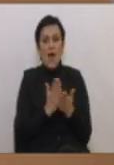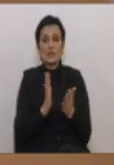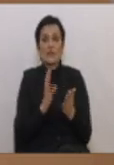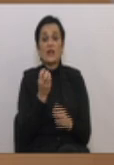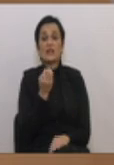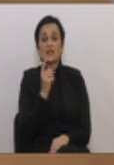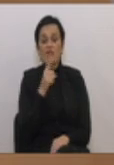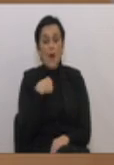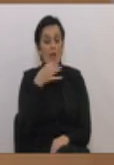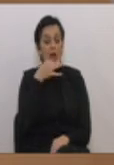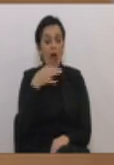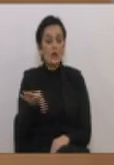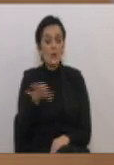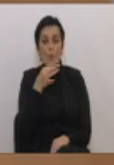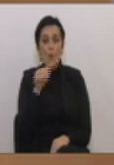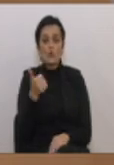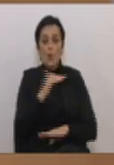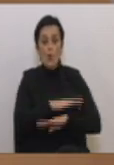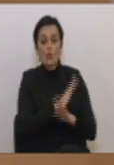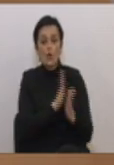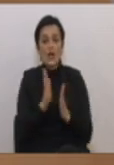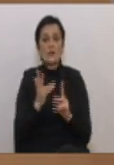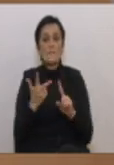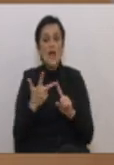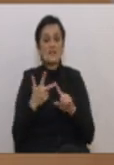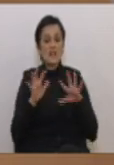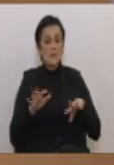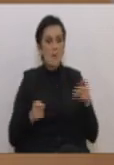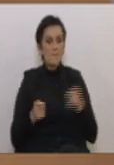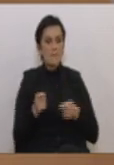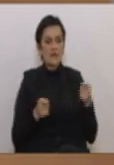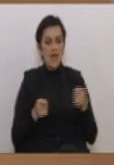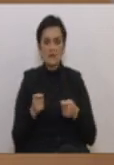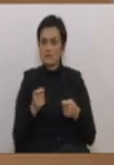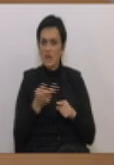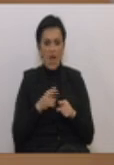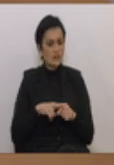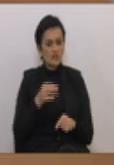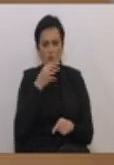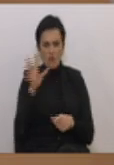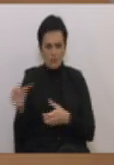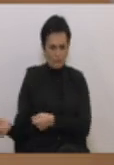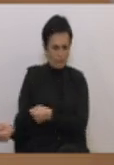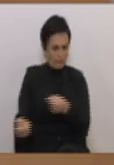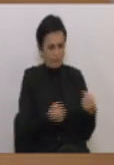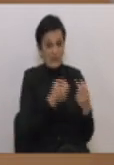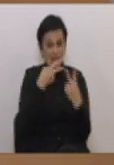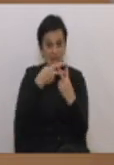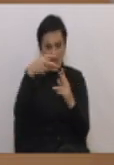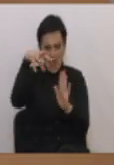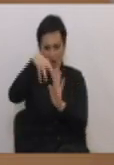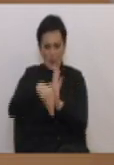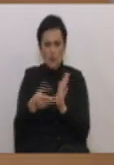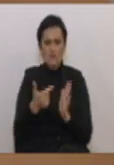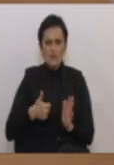კიდე რა არ მომწონს არ მომწონს ის როგორც ექცევით თქვათ მესამე პრეზიდენტს ეს ნამდვილად არ არის მოსაწონი ადამიანი ასე ათრიო საპატიმროში შელახო